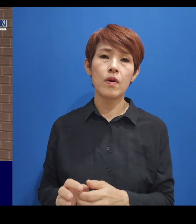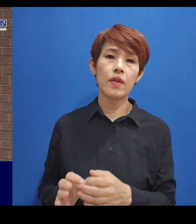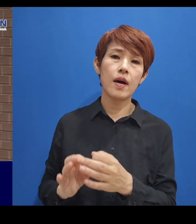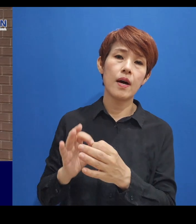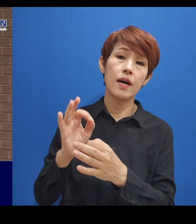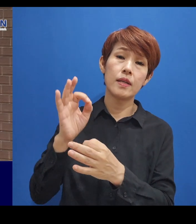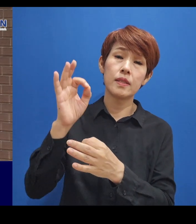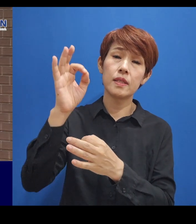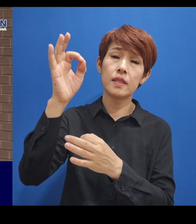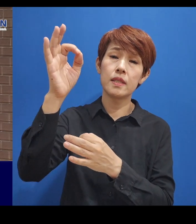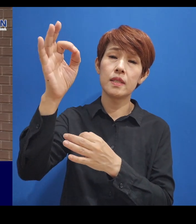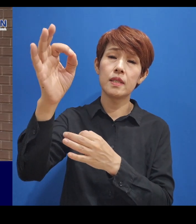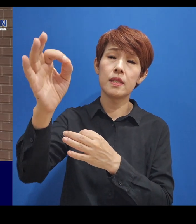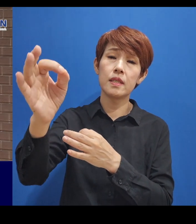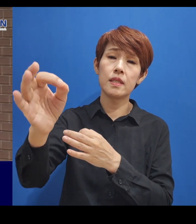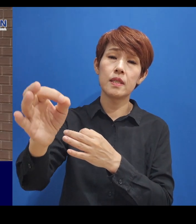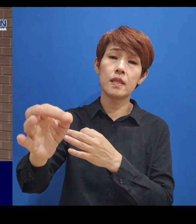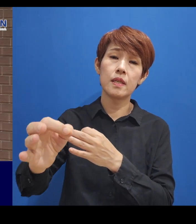영원한